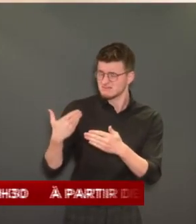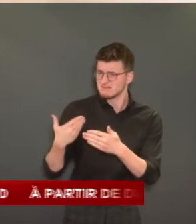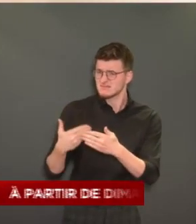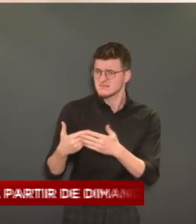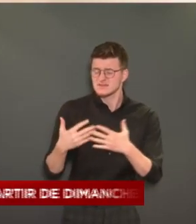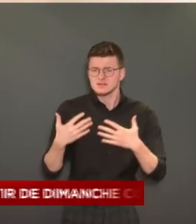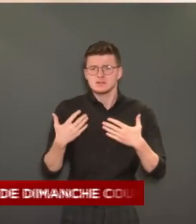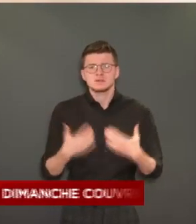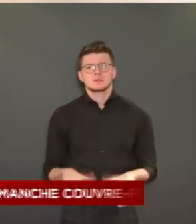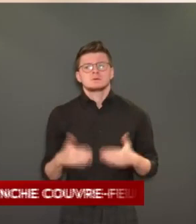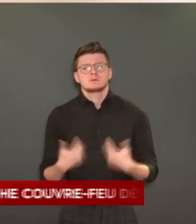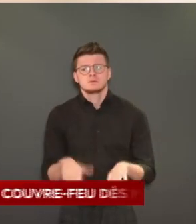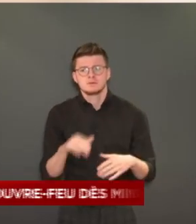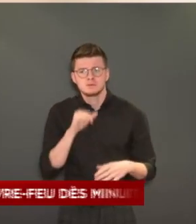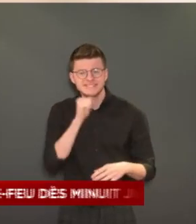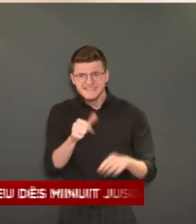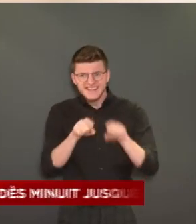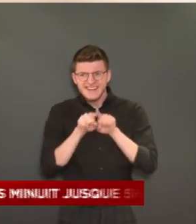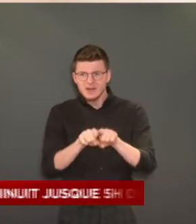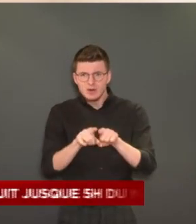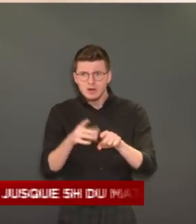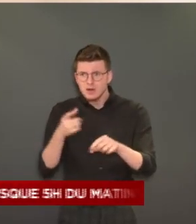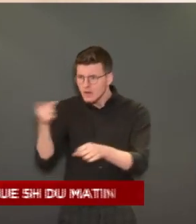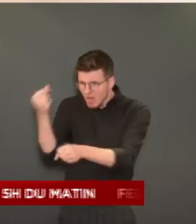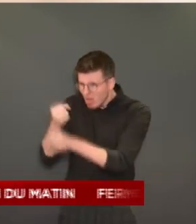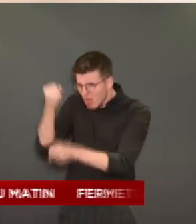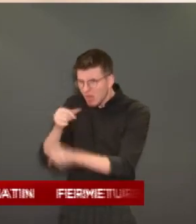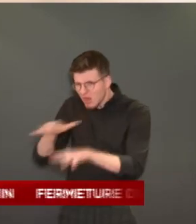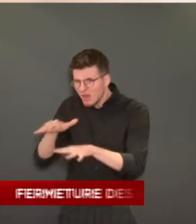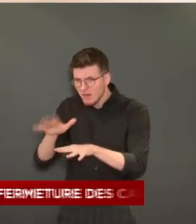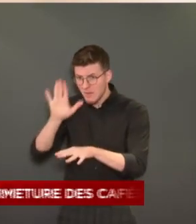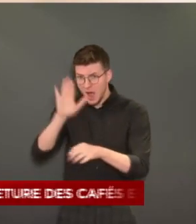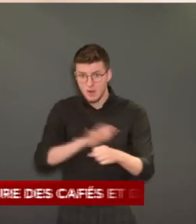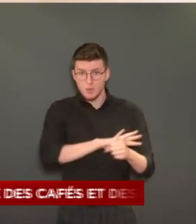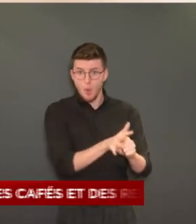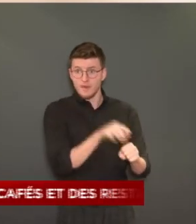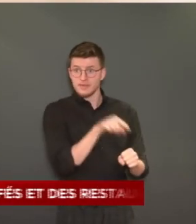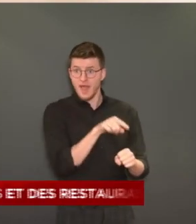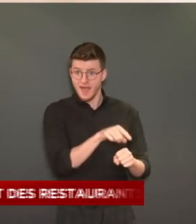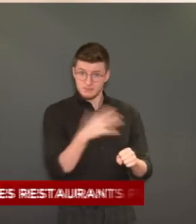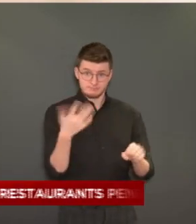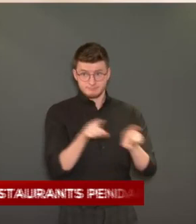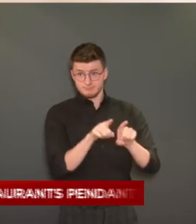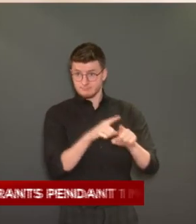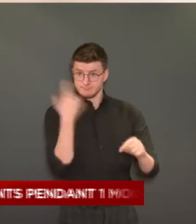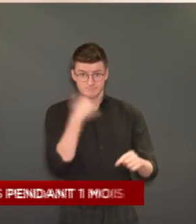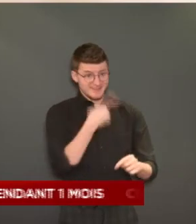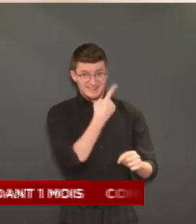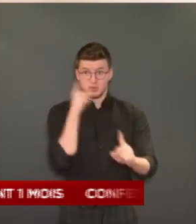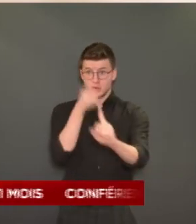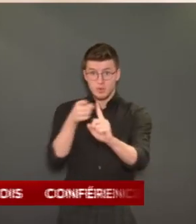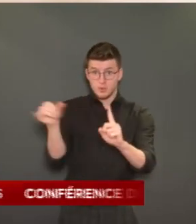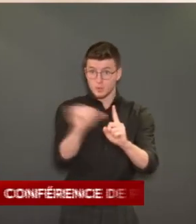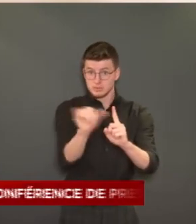avons constaté que la lutte est une lutte assez inégale par rapport à ce virus. Ce virus n'a qu'un